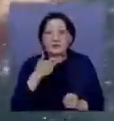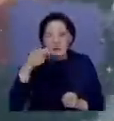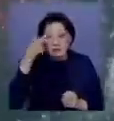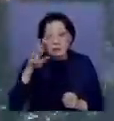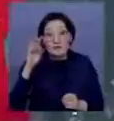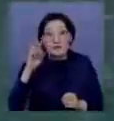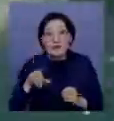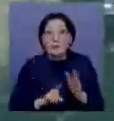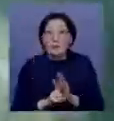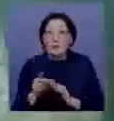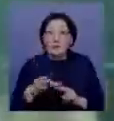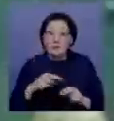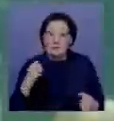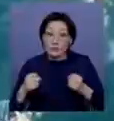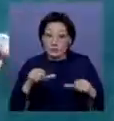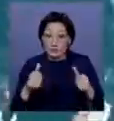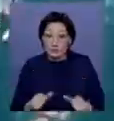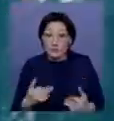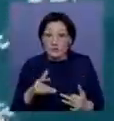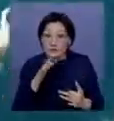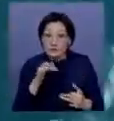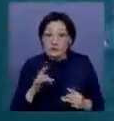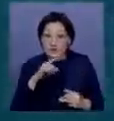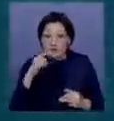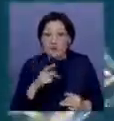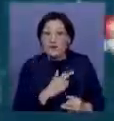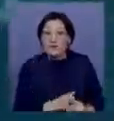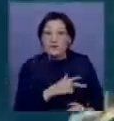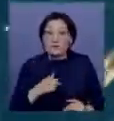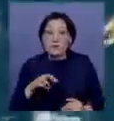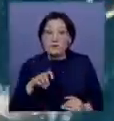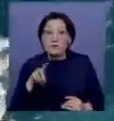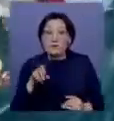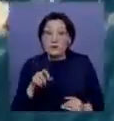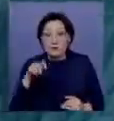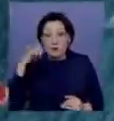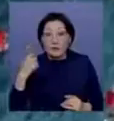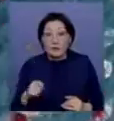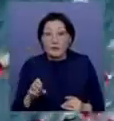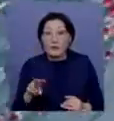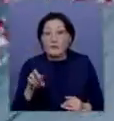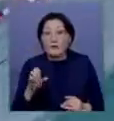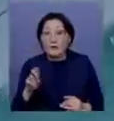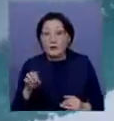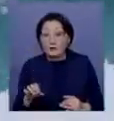елдерінде бастау алған бұл спорт түрі қазіргі уақытта Ресей, Швейцария, Мексика, Украина, Біріккен Араб